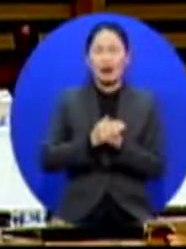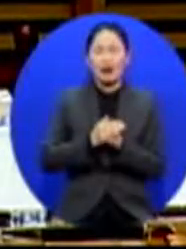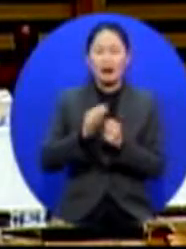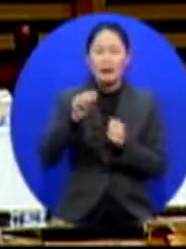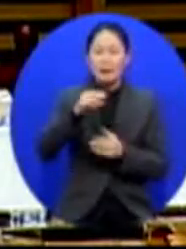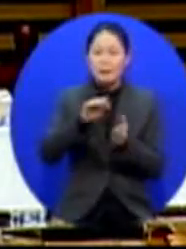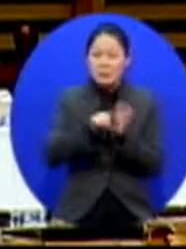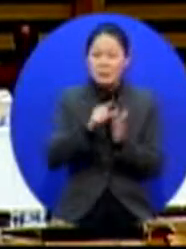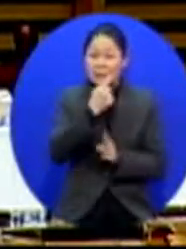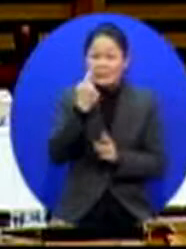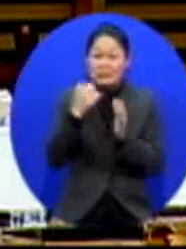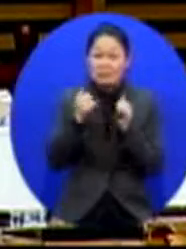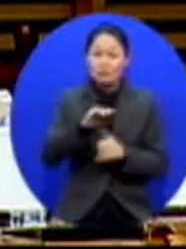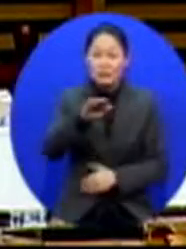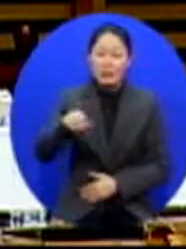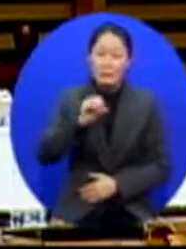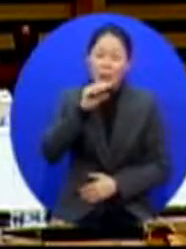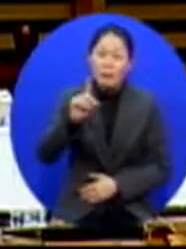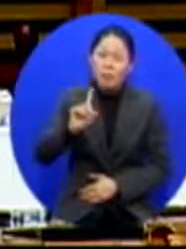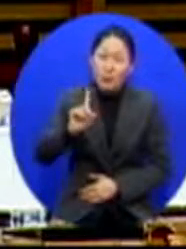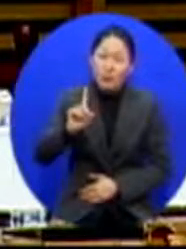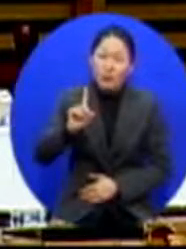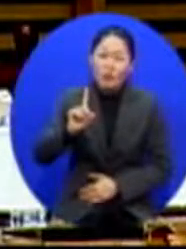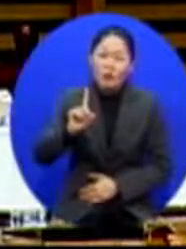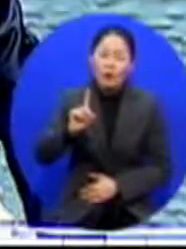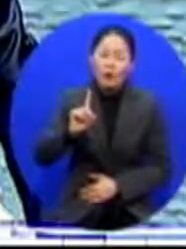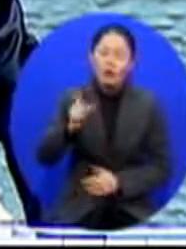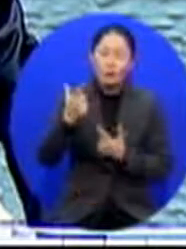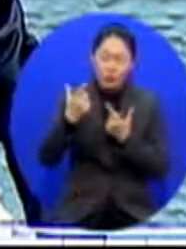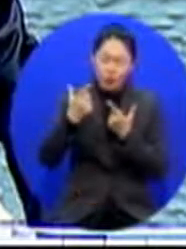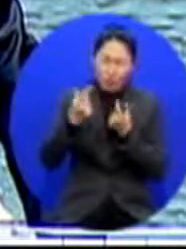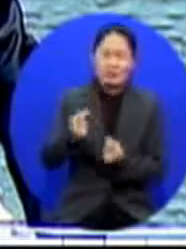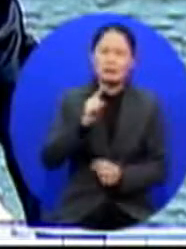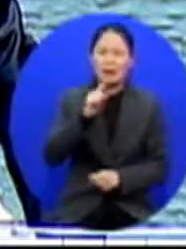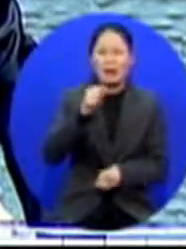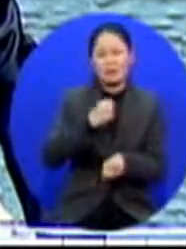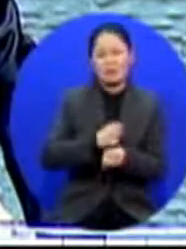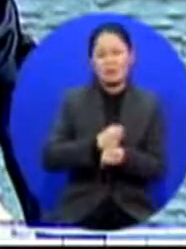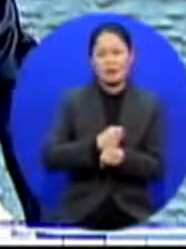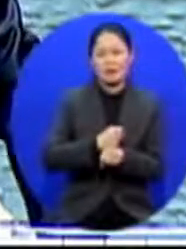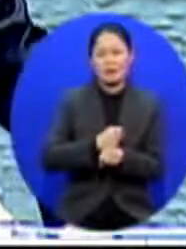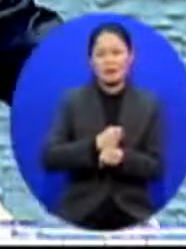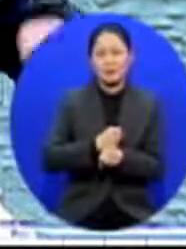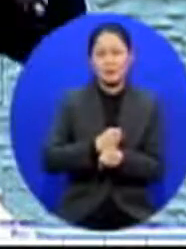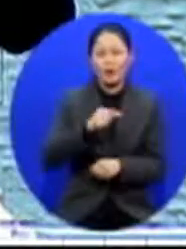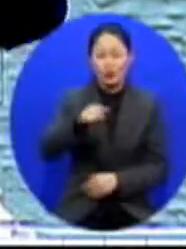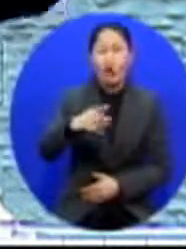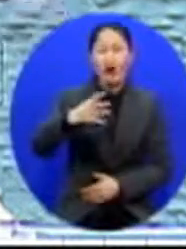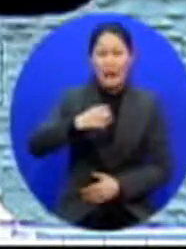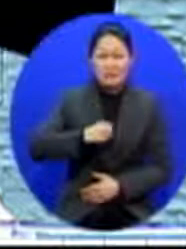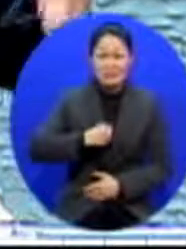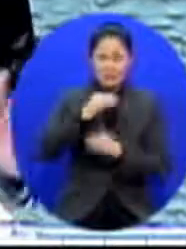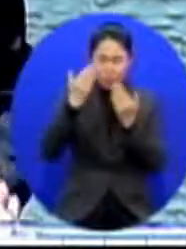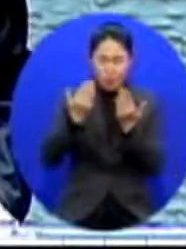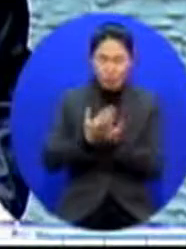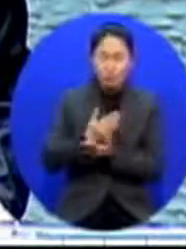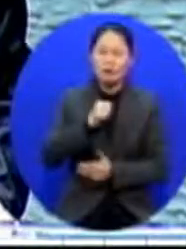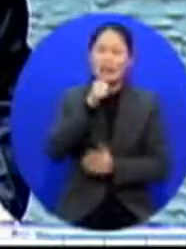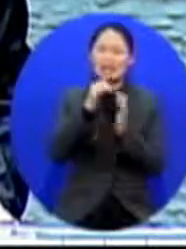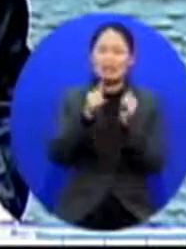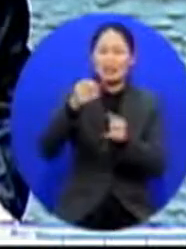그러실 까요 그분도 똑같이 하게 하실 거에요 너 가지고 있는 거다 가난한 사람의